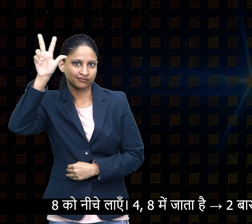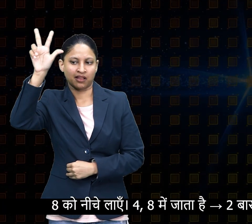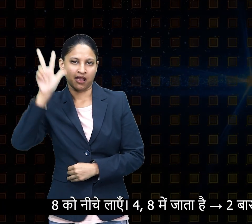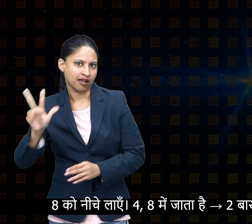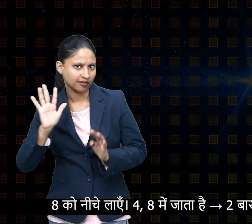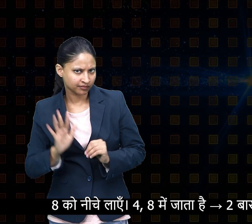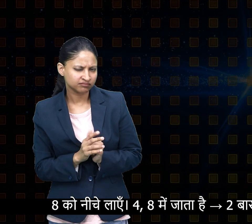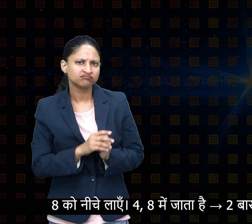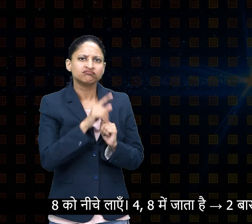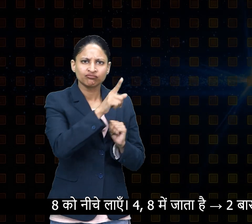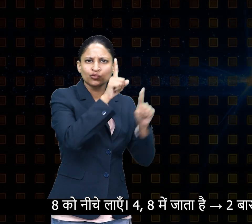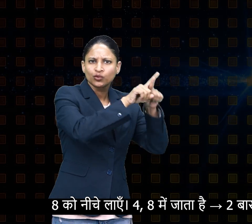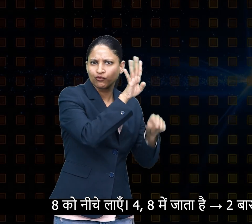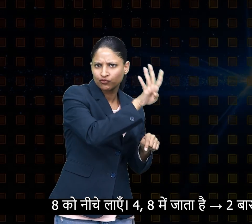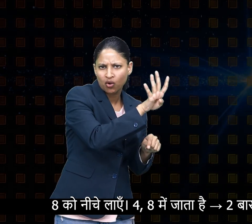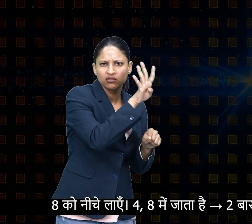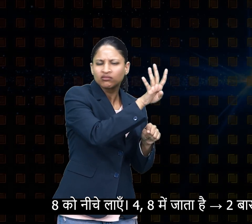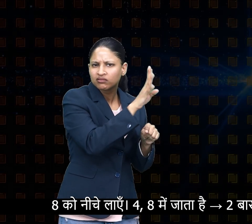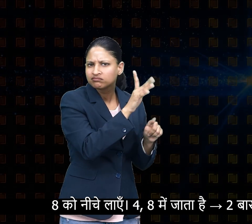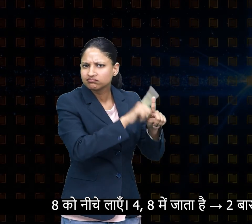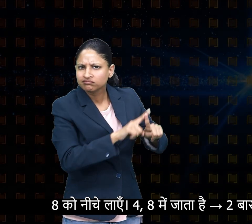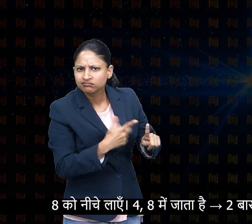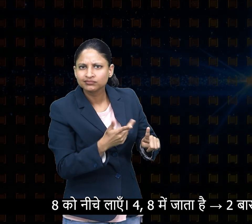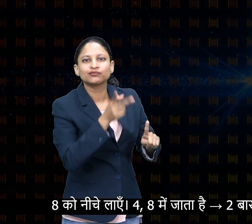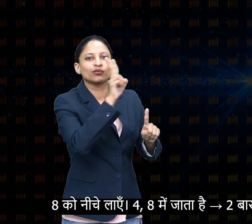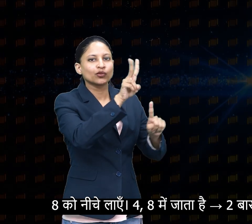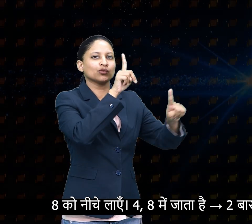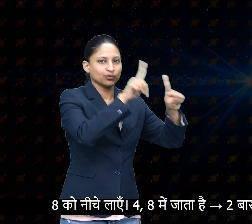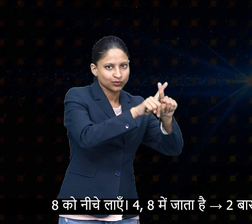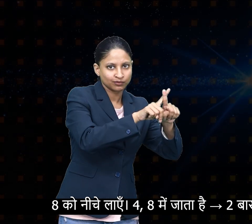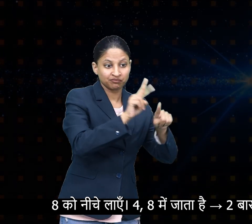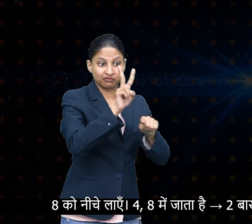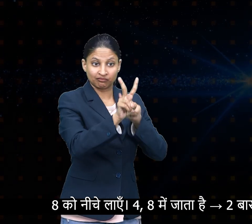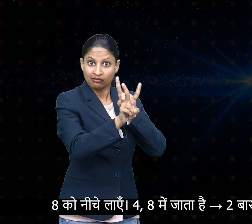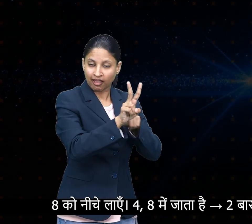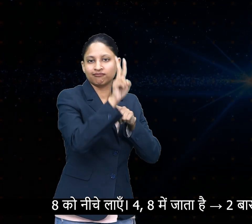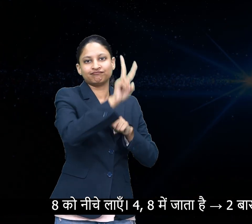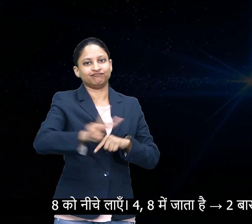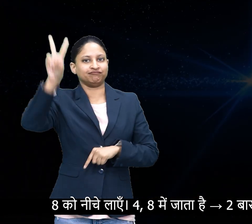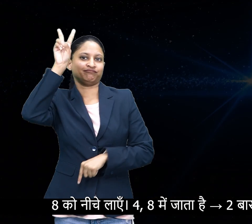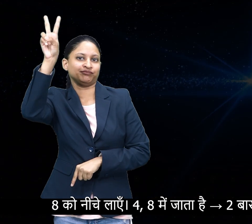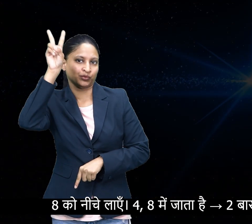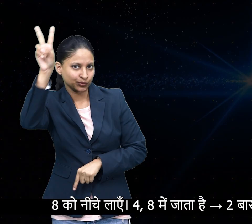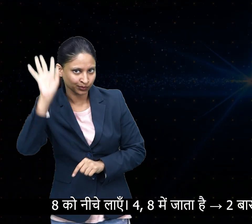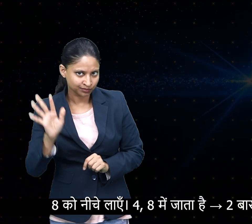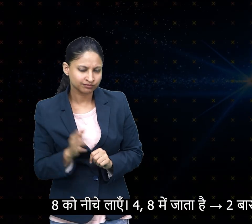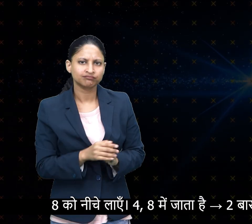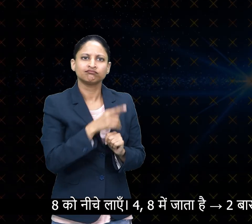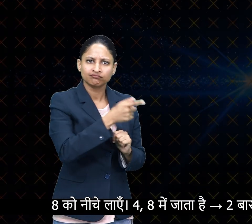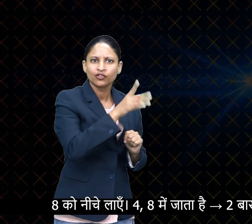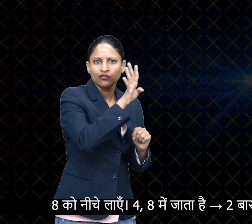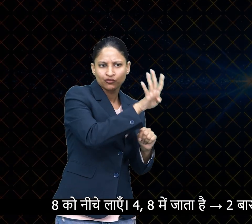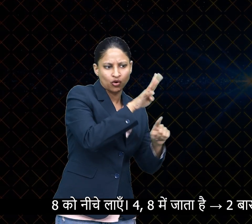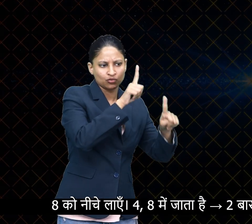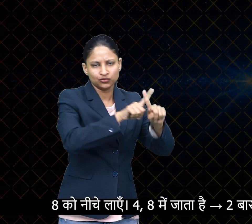8 को नीचे लाए। 4 8 में जाता है 2 बार। गुणा करें। 4 गुणा 2 बराबर 8। घटाएं। 8 घटा